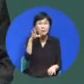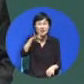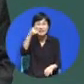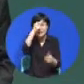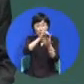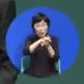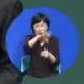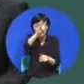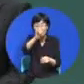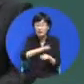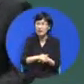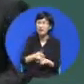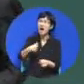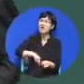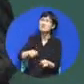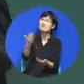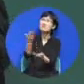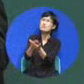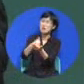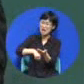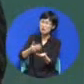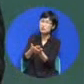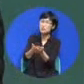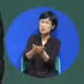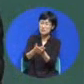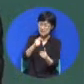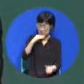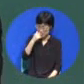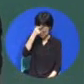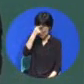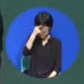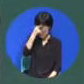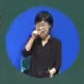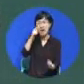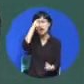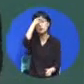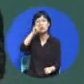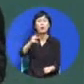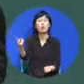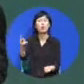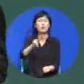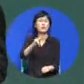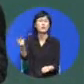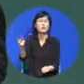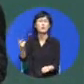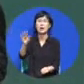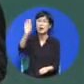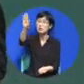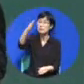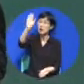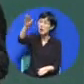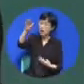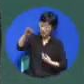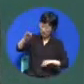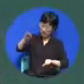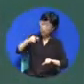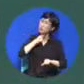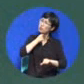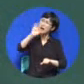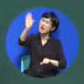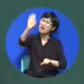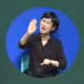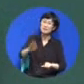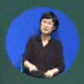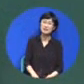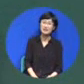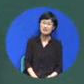In the beginning, she prayed for a child. 아들을 원하는 게 아닙니다. God, it's not a son that I want. 아들 달라 했잖아요. She used to pray for a son. 이때